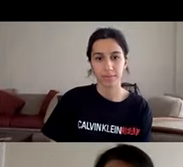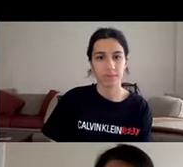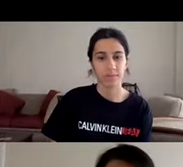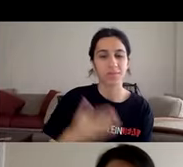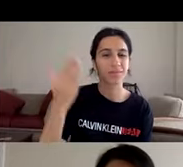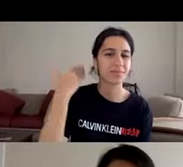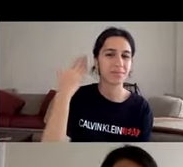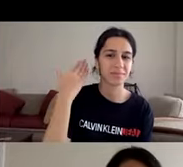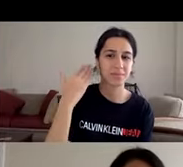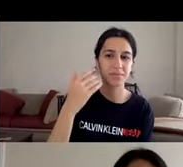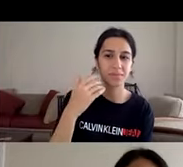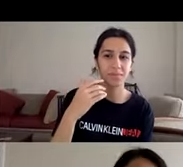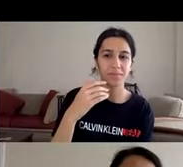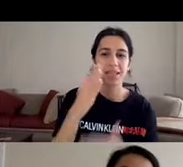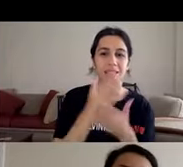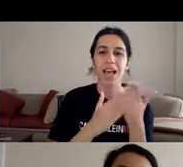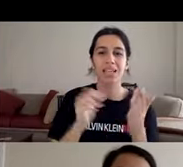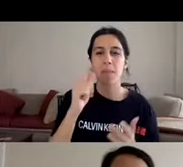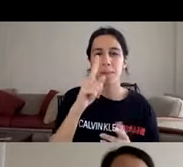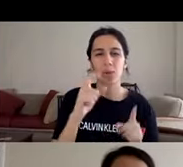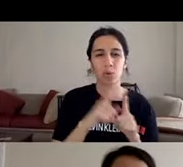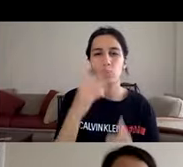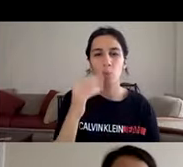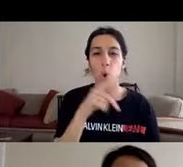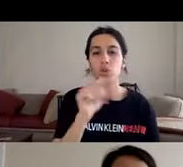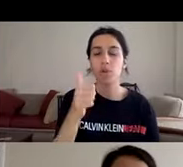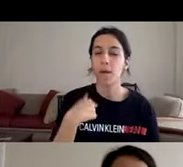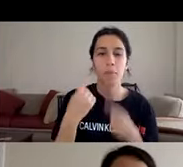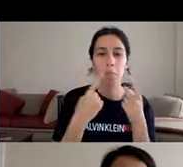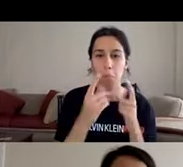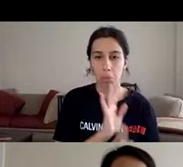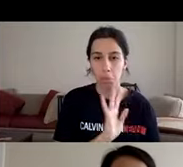gün bir yarı zamanlı öğrenciyle ilgili bir durum olmuştu. O zaman konuşmuştuk ayrıntılı.